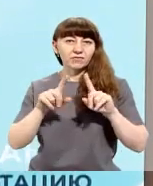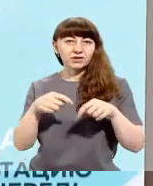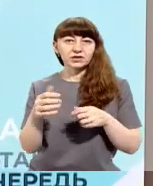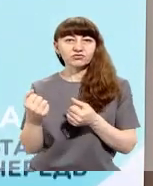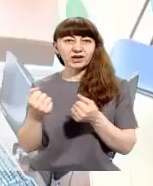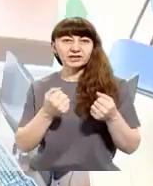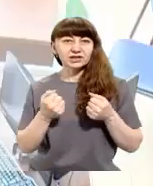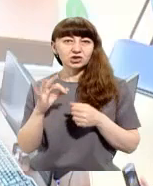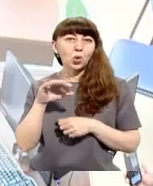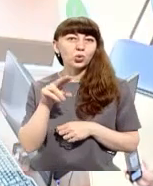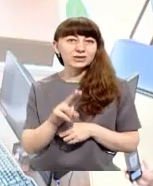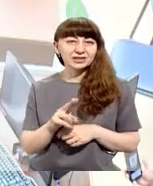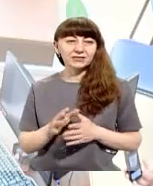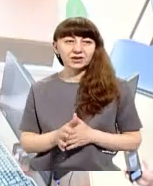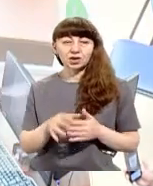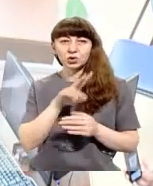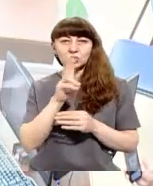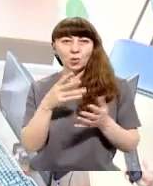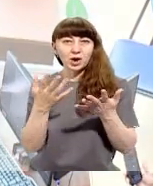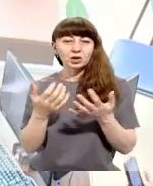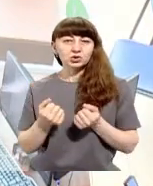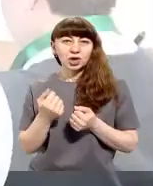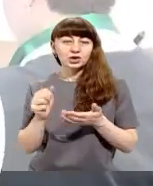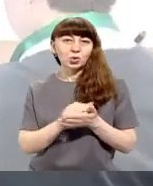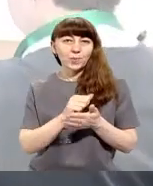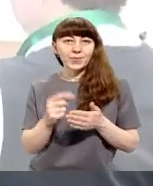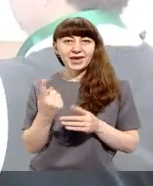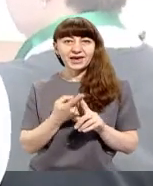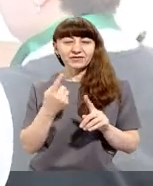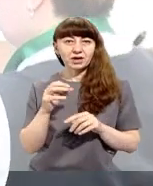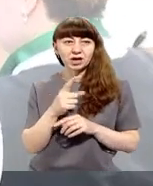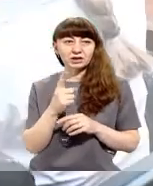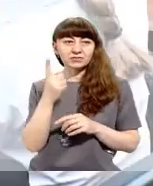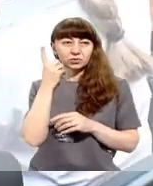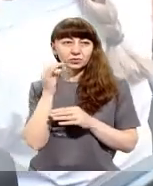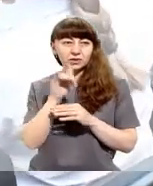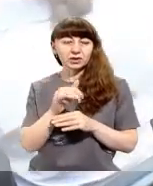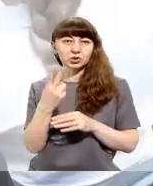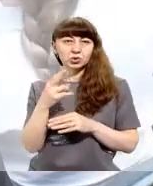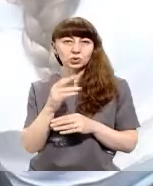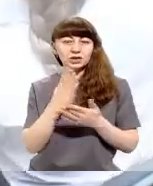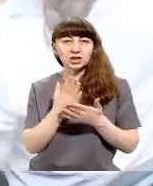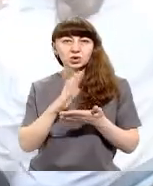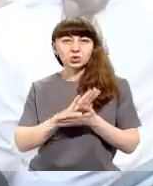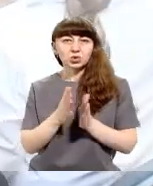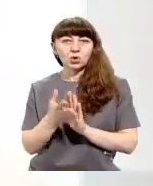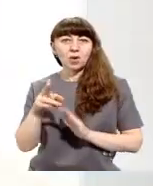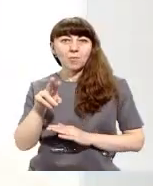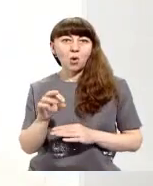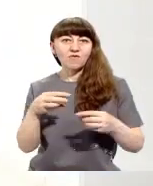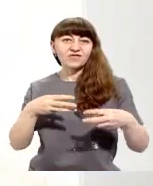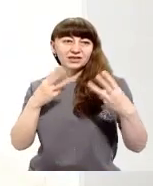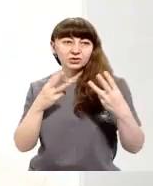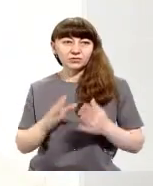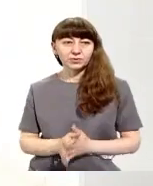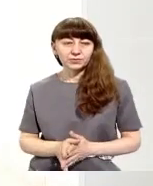водительского удостоверения. Теперь для тех, кто получает документ впервые, в мобильном приложении ЦОН стал доступен раздел «Услуга по видео».